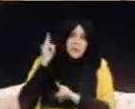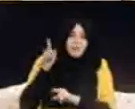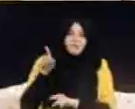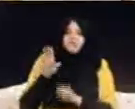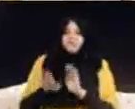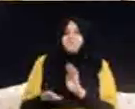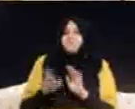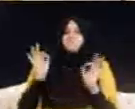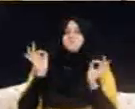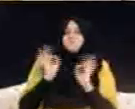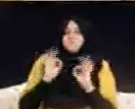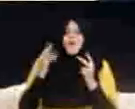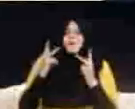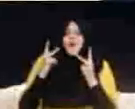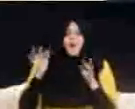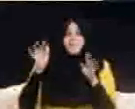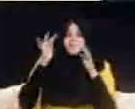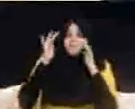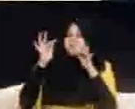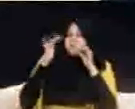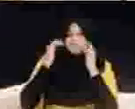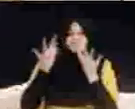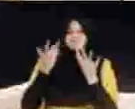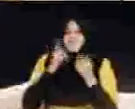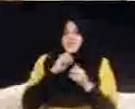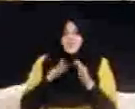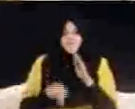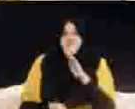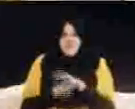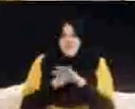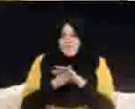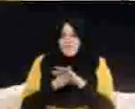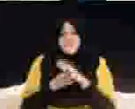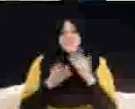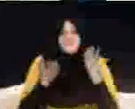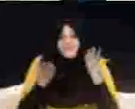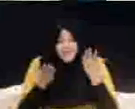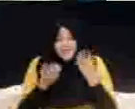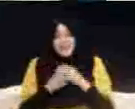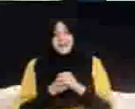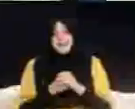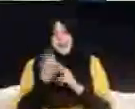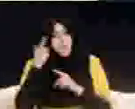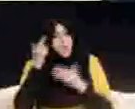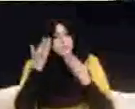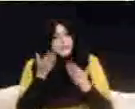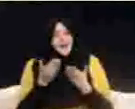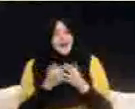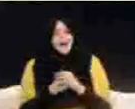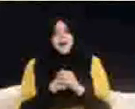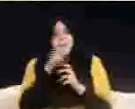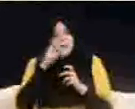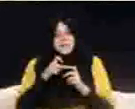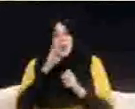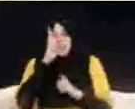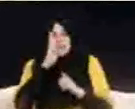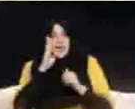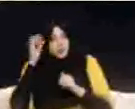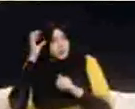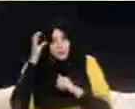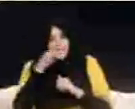يتشبعوا بهذه القيم التربوية منذ الصغر. لذلك يقول العقلاء أن